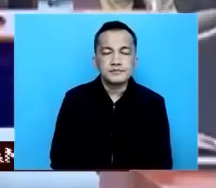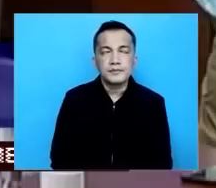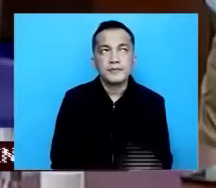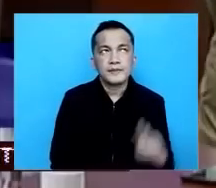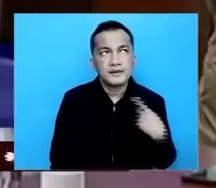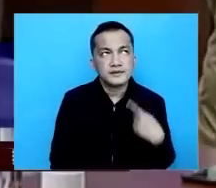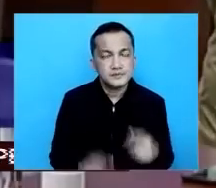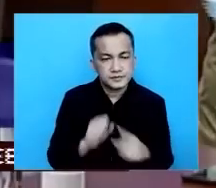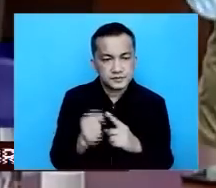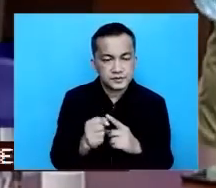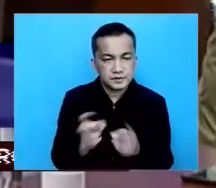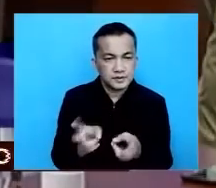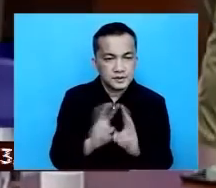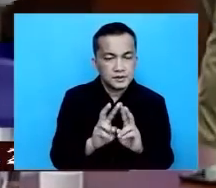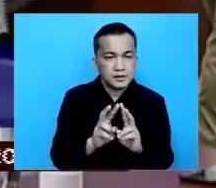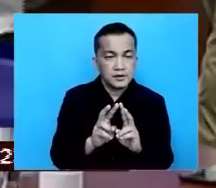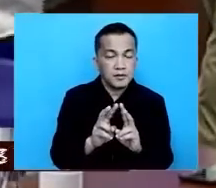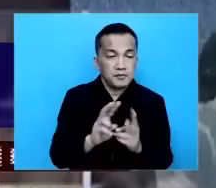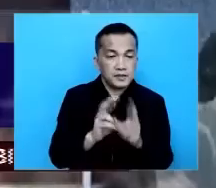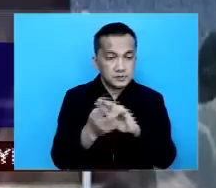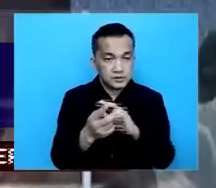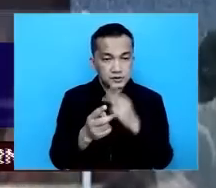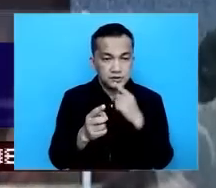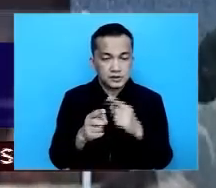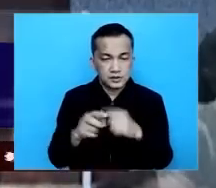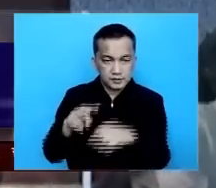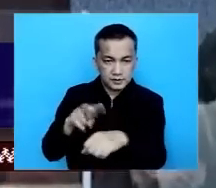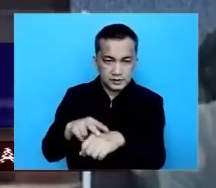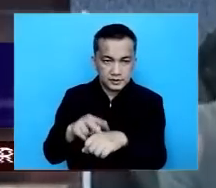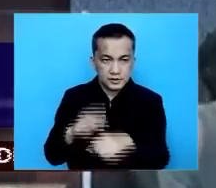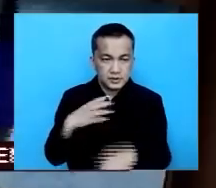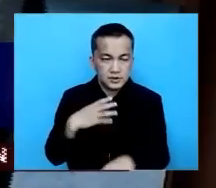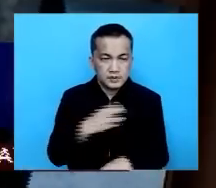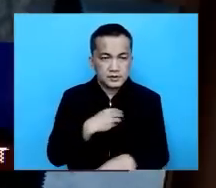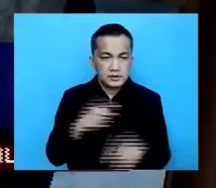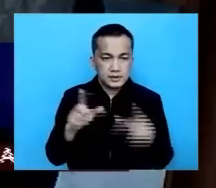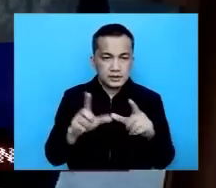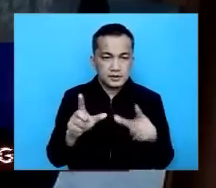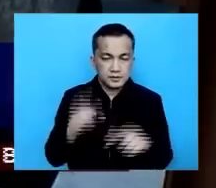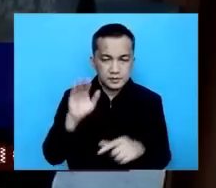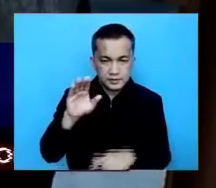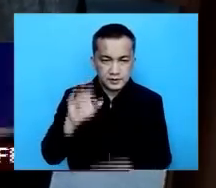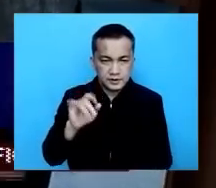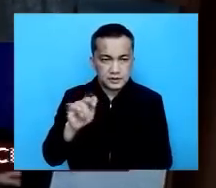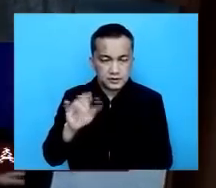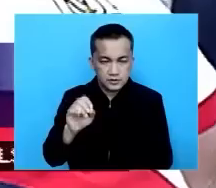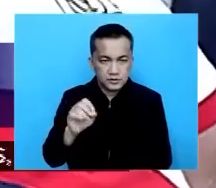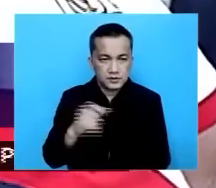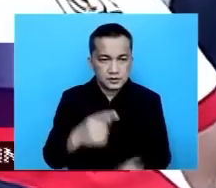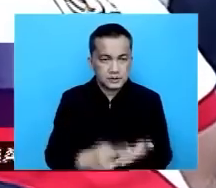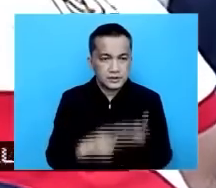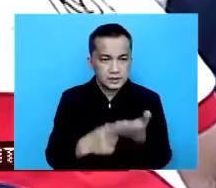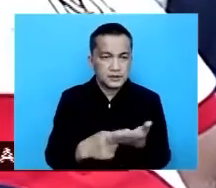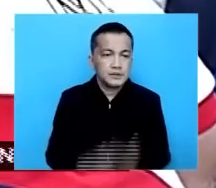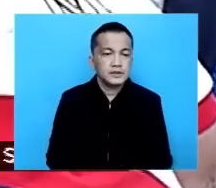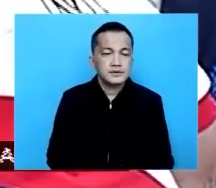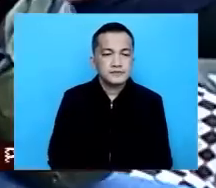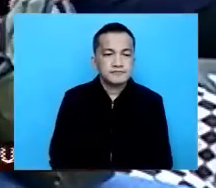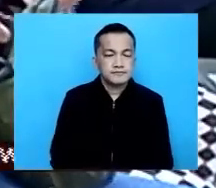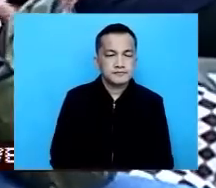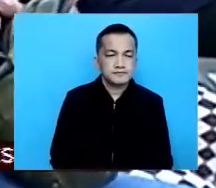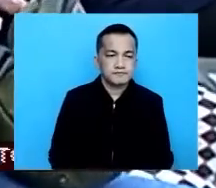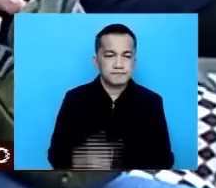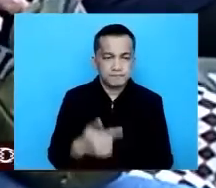ng nasabing panukala na nakabinbin pa sa committee level. Kaya panawagan ni Castro, talakayin na rin daw sana yan. Nagbabalita mula